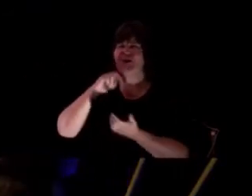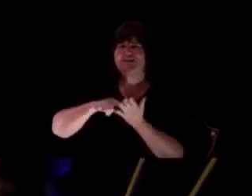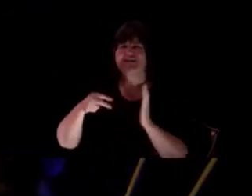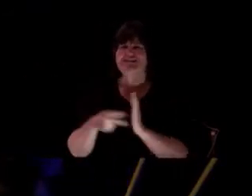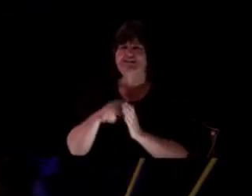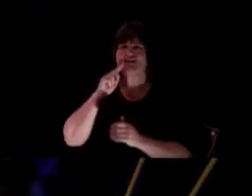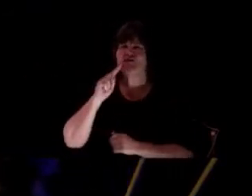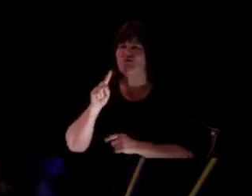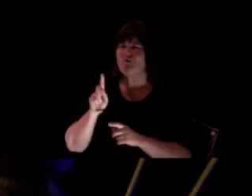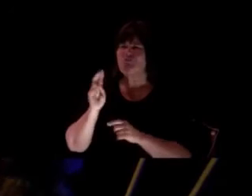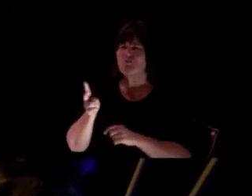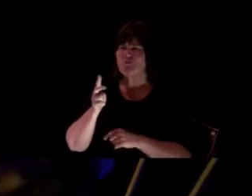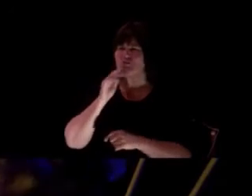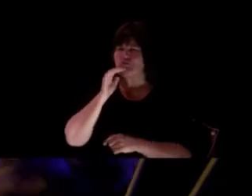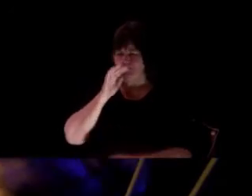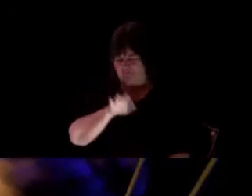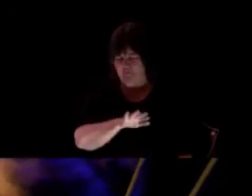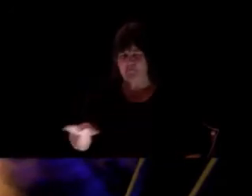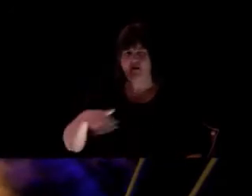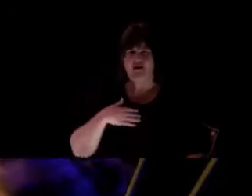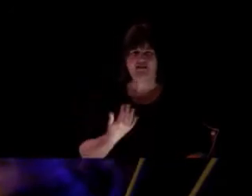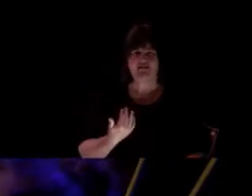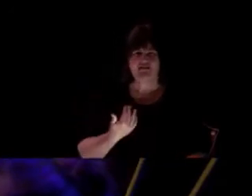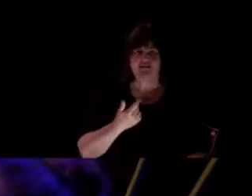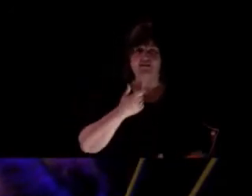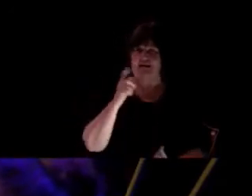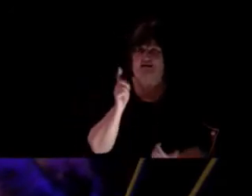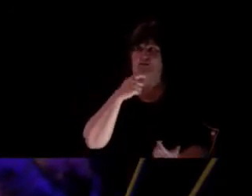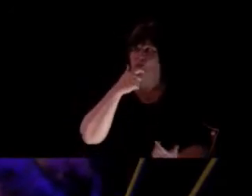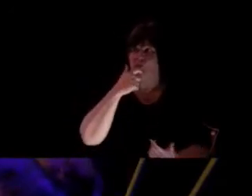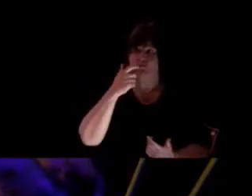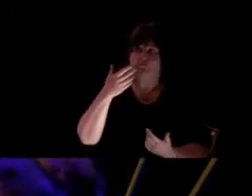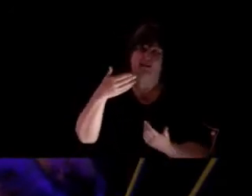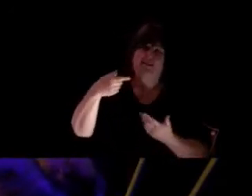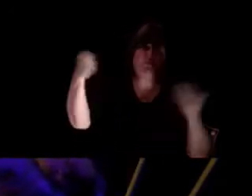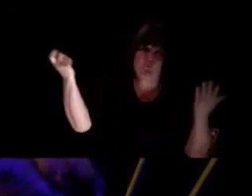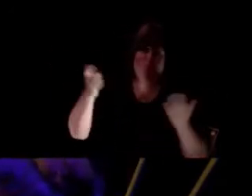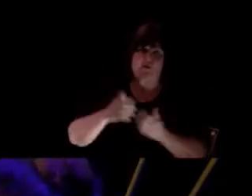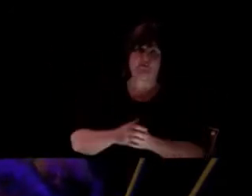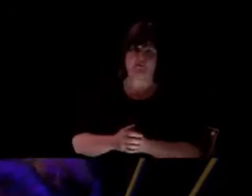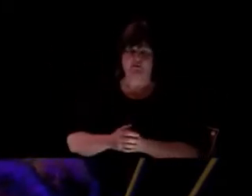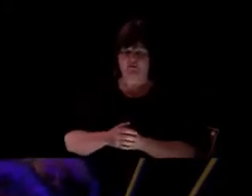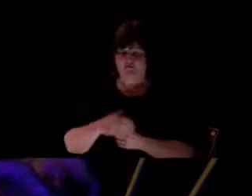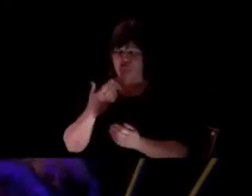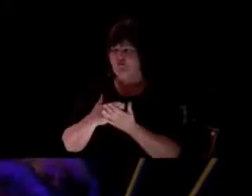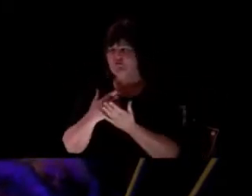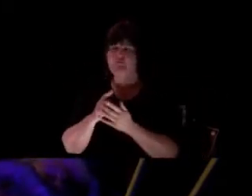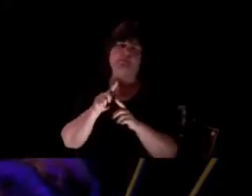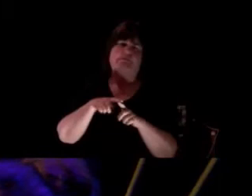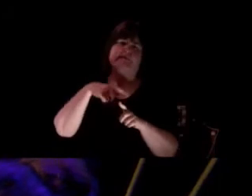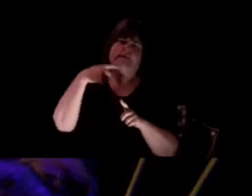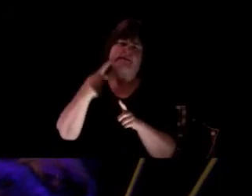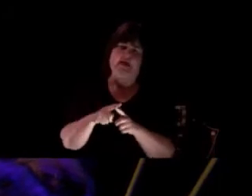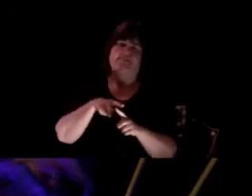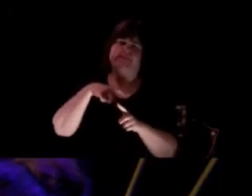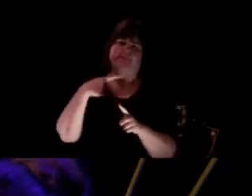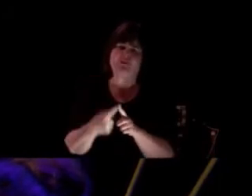man snakker med barn. For at, eller ungdom eller noen, for at det å for eksempel ha en gjentagelsesmetode,